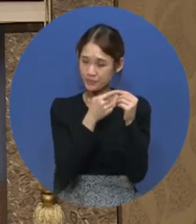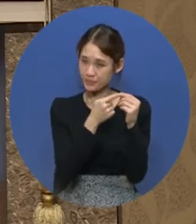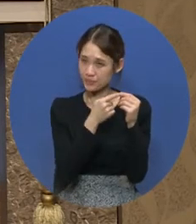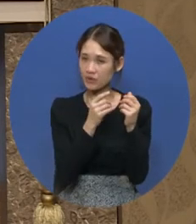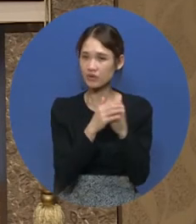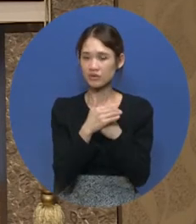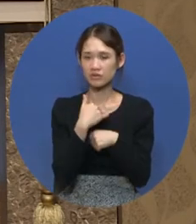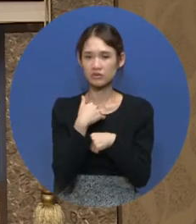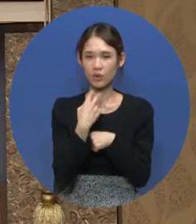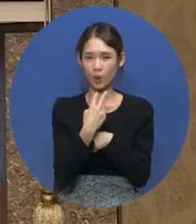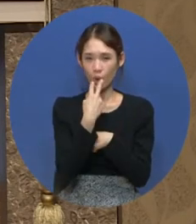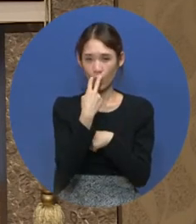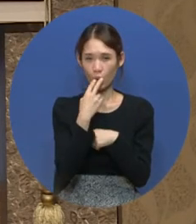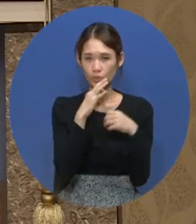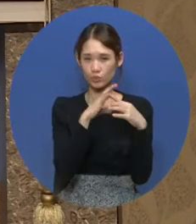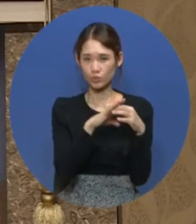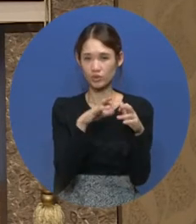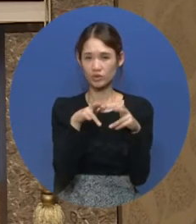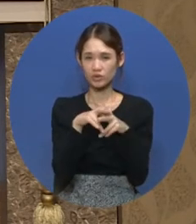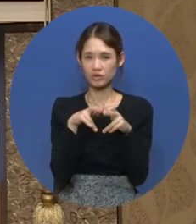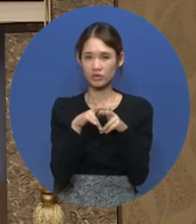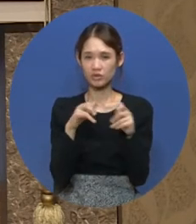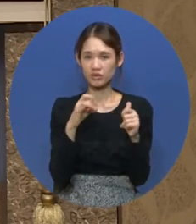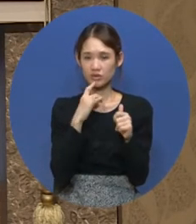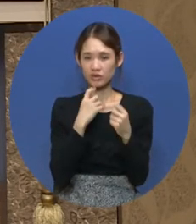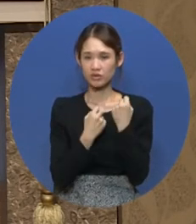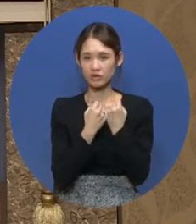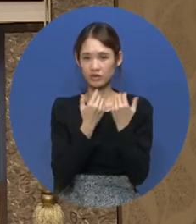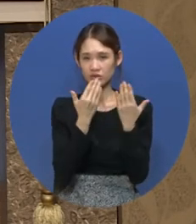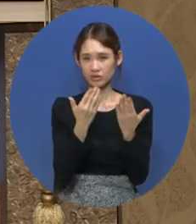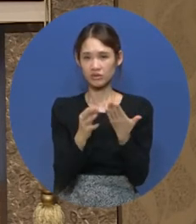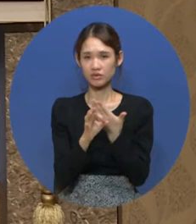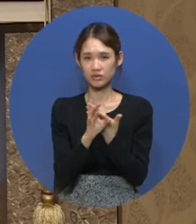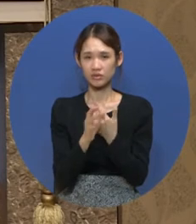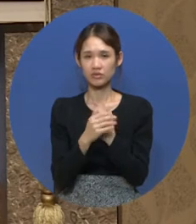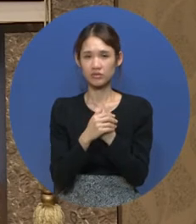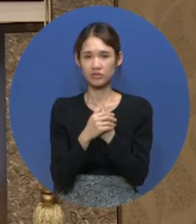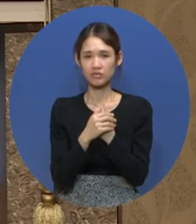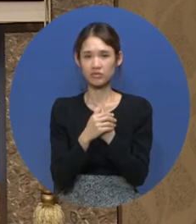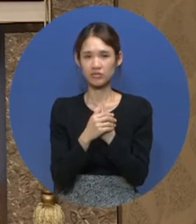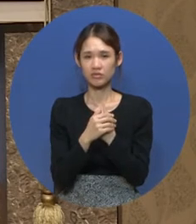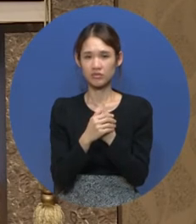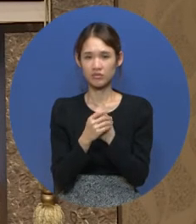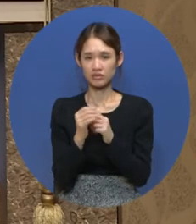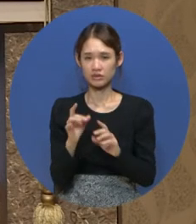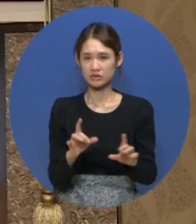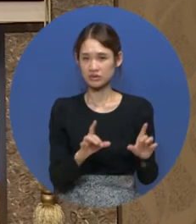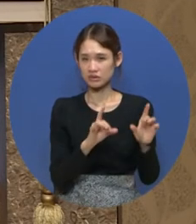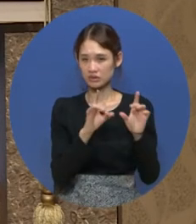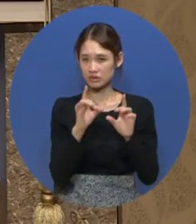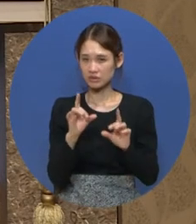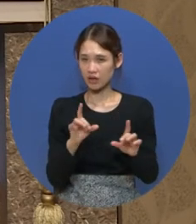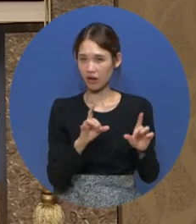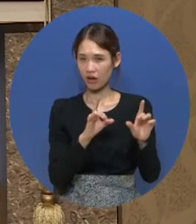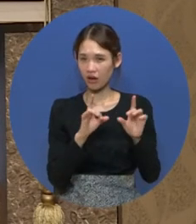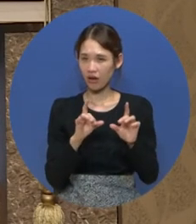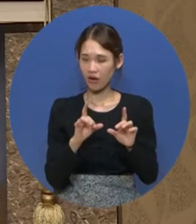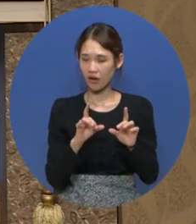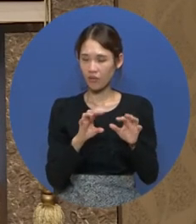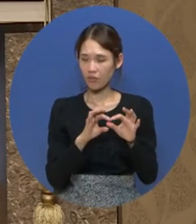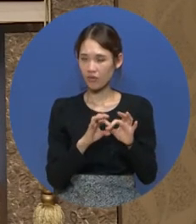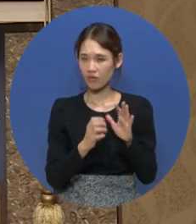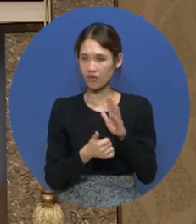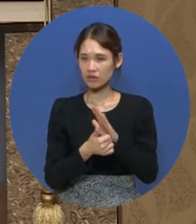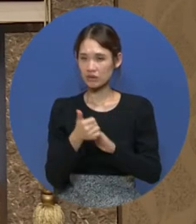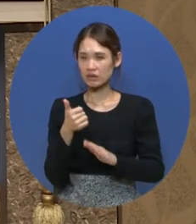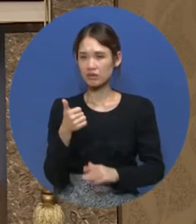아까 우리 u 저희 상해 호흡장애 입만 가지고 말씀드린 걸 아까 삶에 대한 그 나왔지 가 않으니까